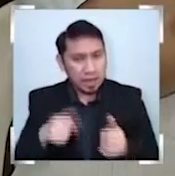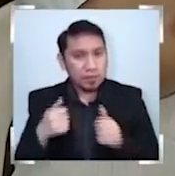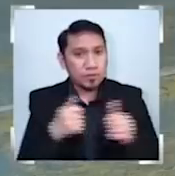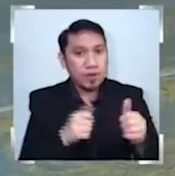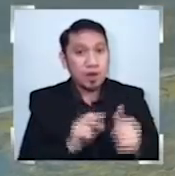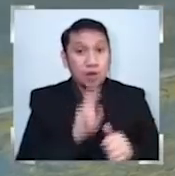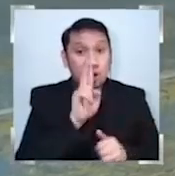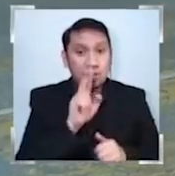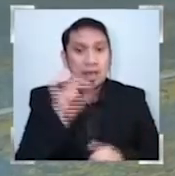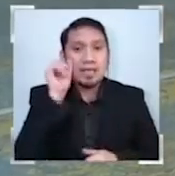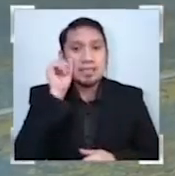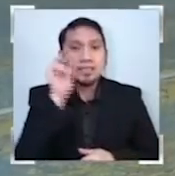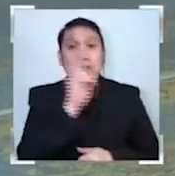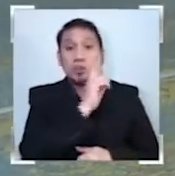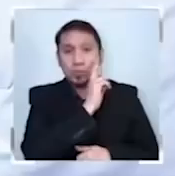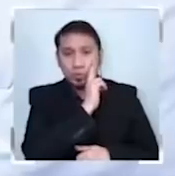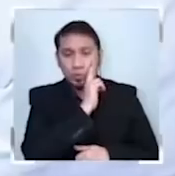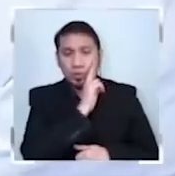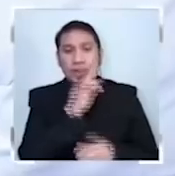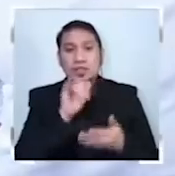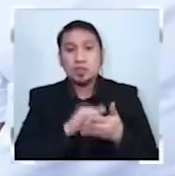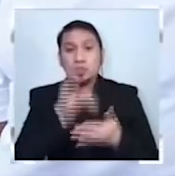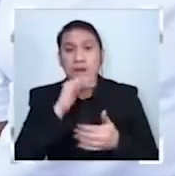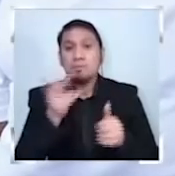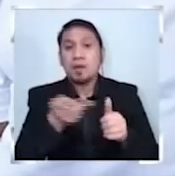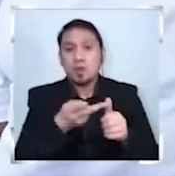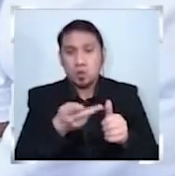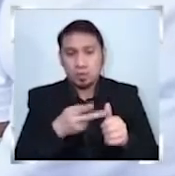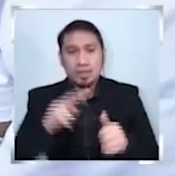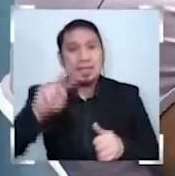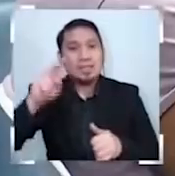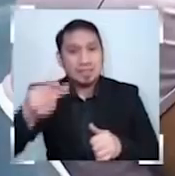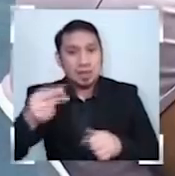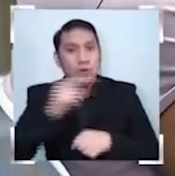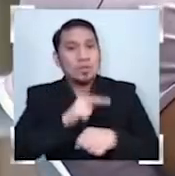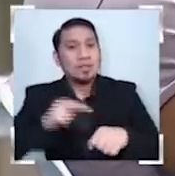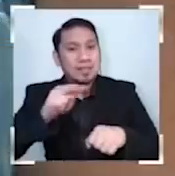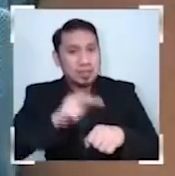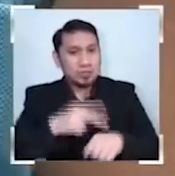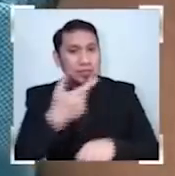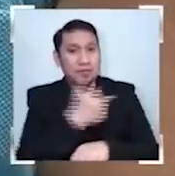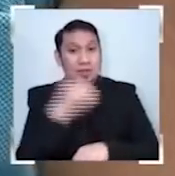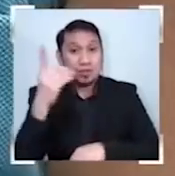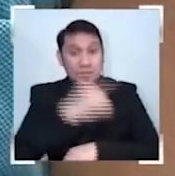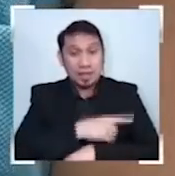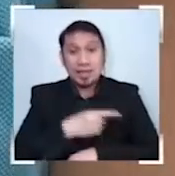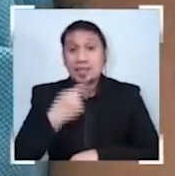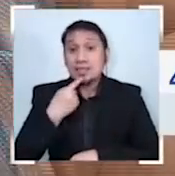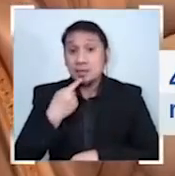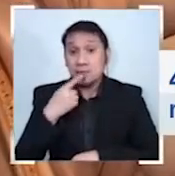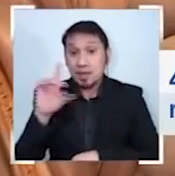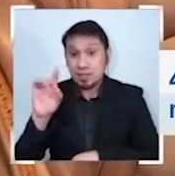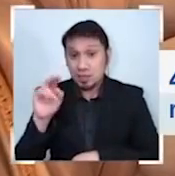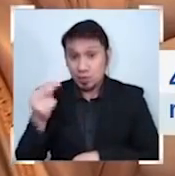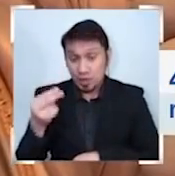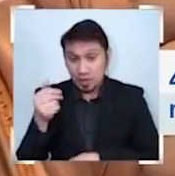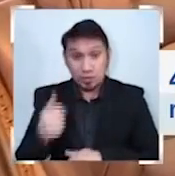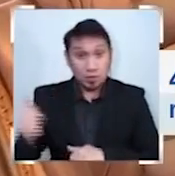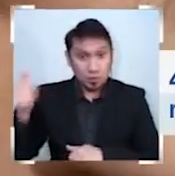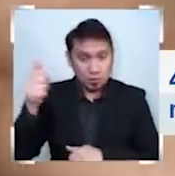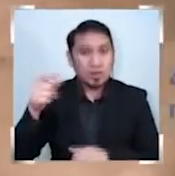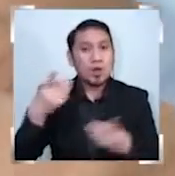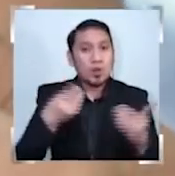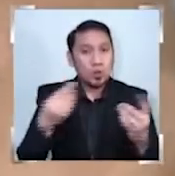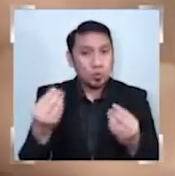sa ika-4 na National Vaccination Days na ayon kay Health Secretary Francisco Duque III ay gagawin sa Marso. Ako si Leigh